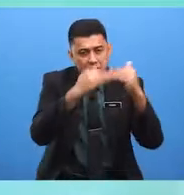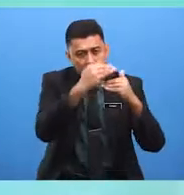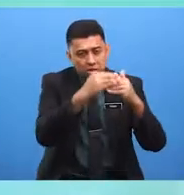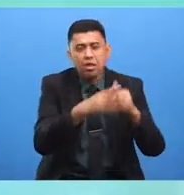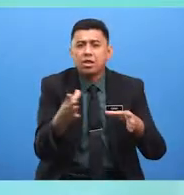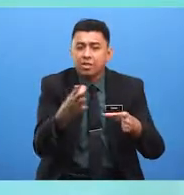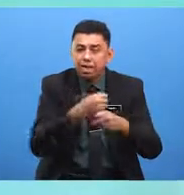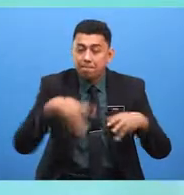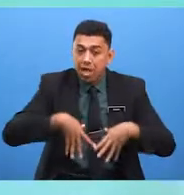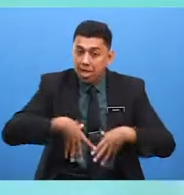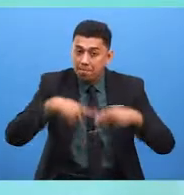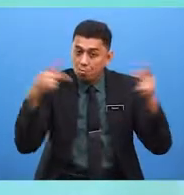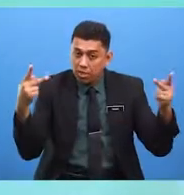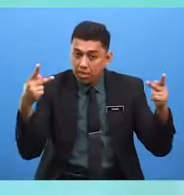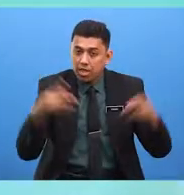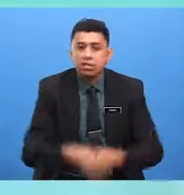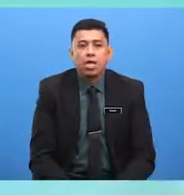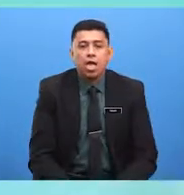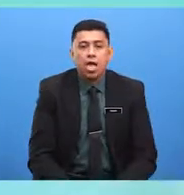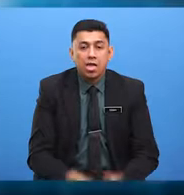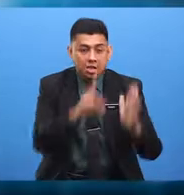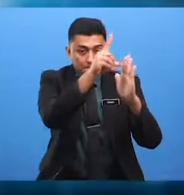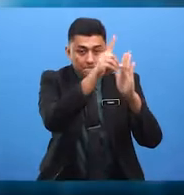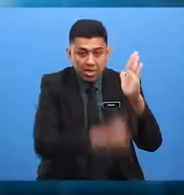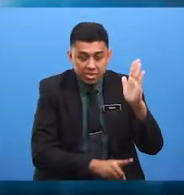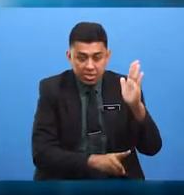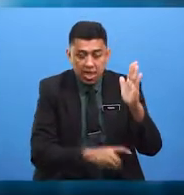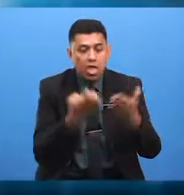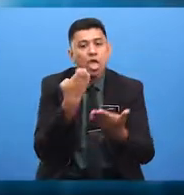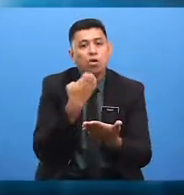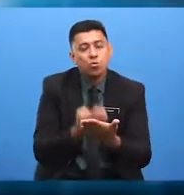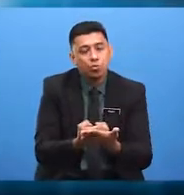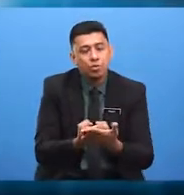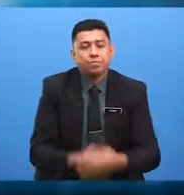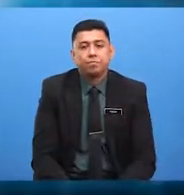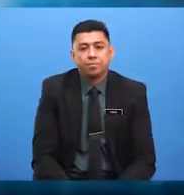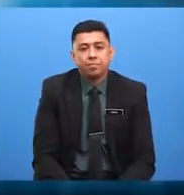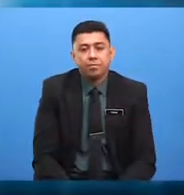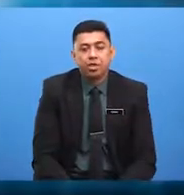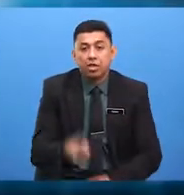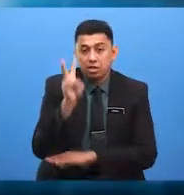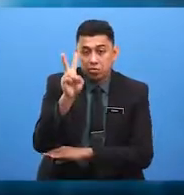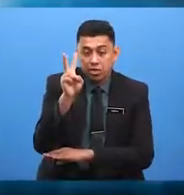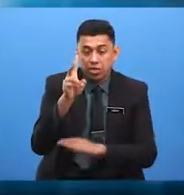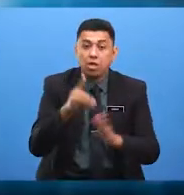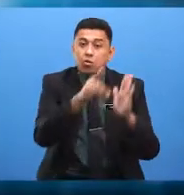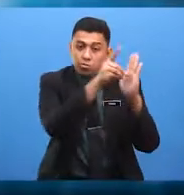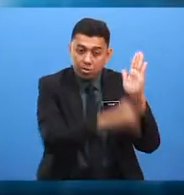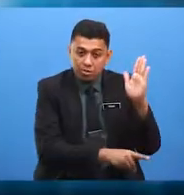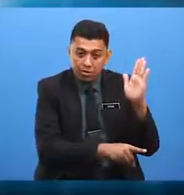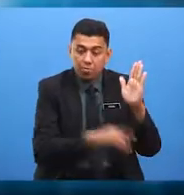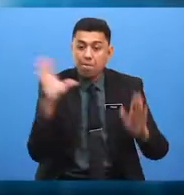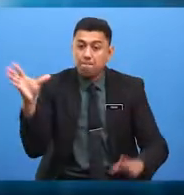memulihkan kemelesetan ekonomi jenis dasar keuangan yang kedua ialah Dasa keuangan